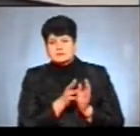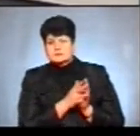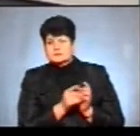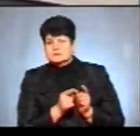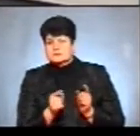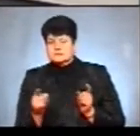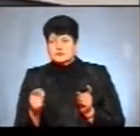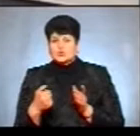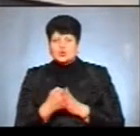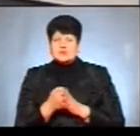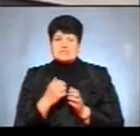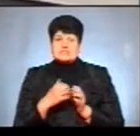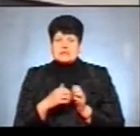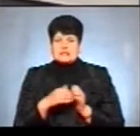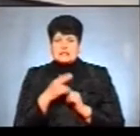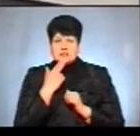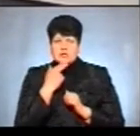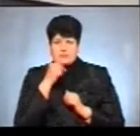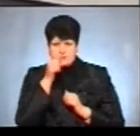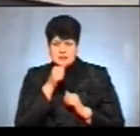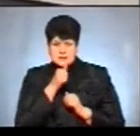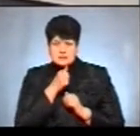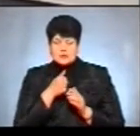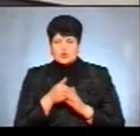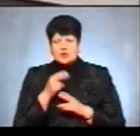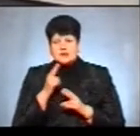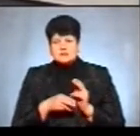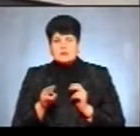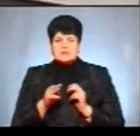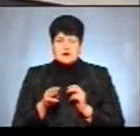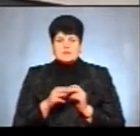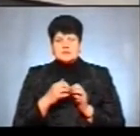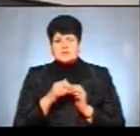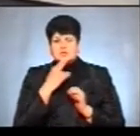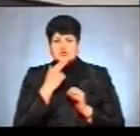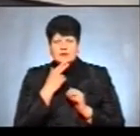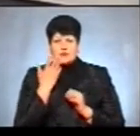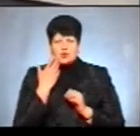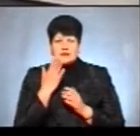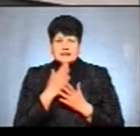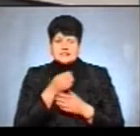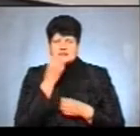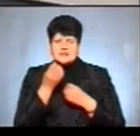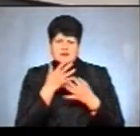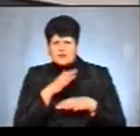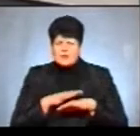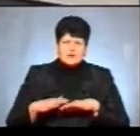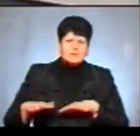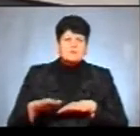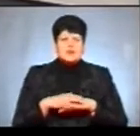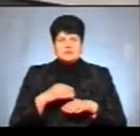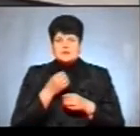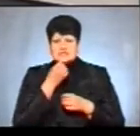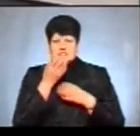до середини червня місяця. До кінця травня, до середини червня. Тобто, коли відбувається цвітіння, масове цвітіння, це